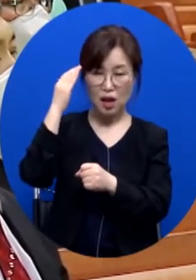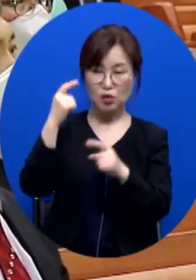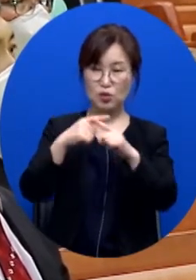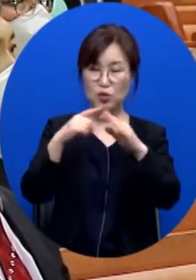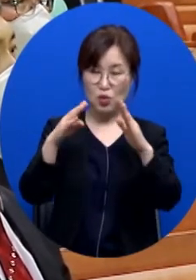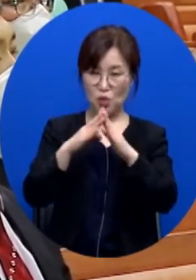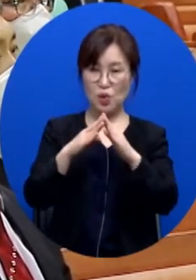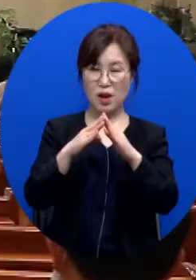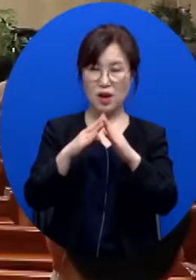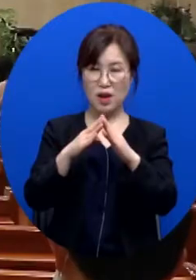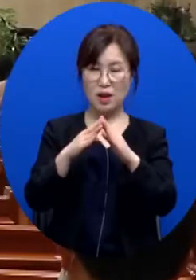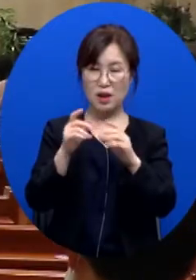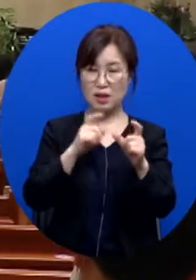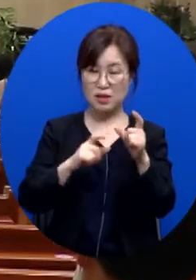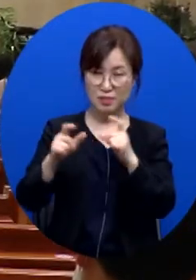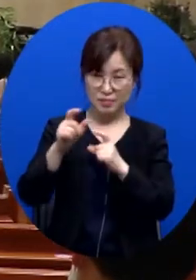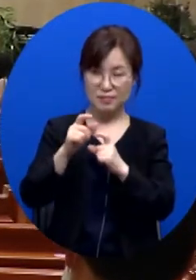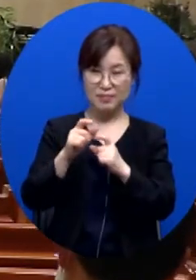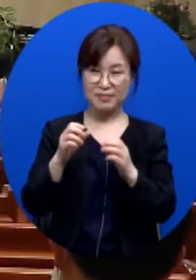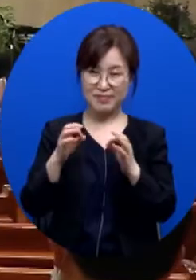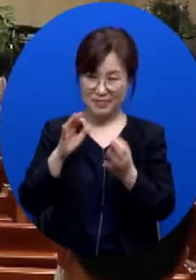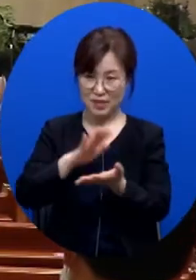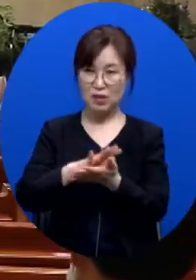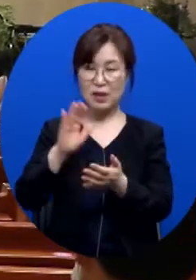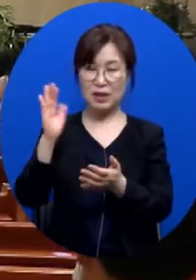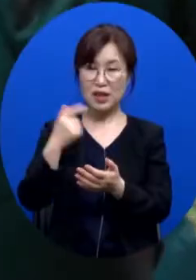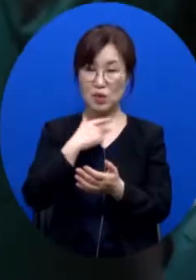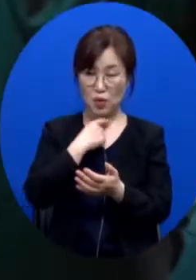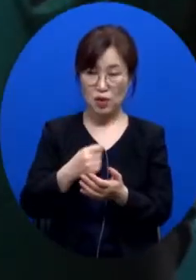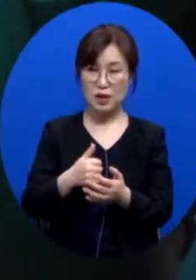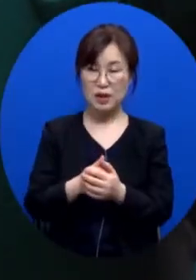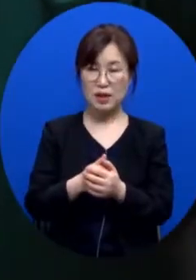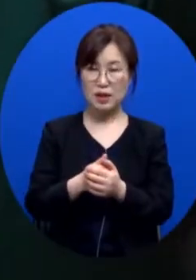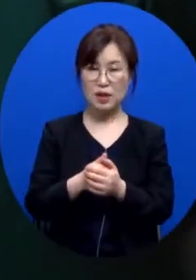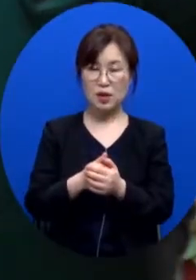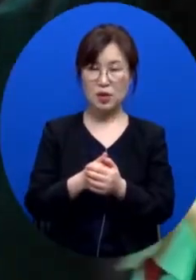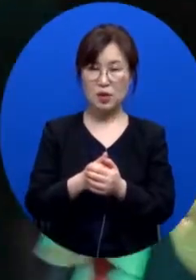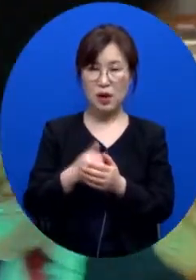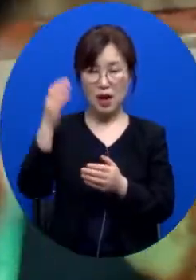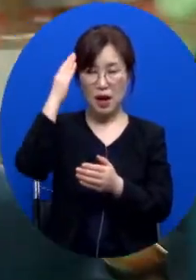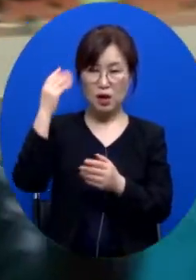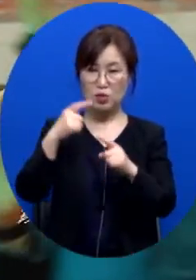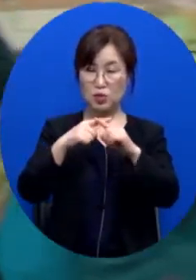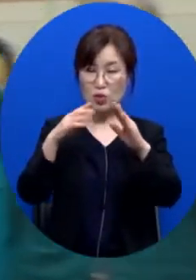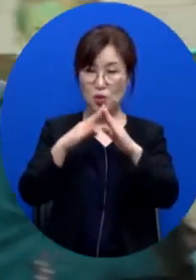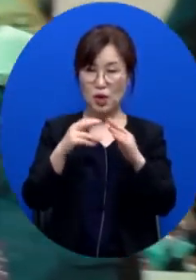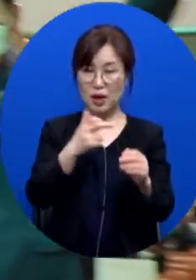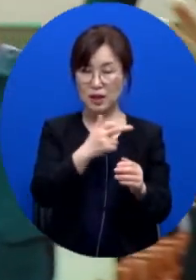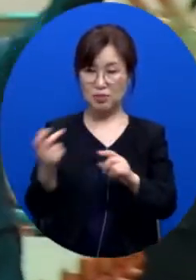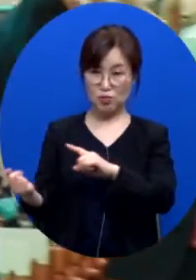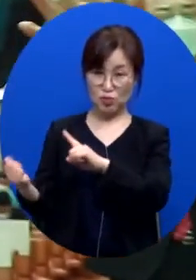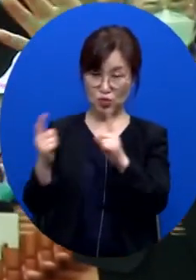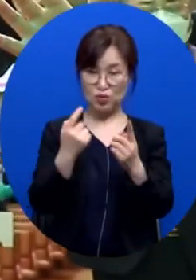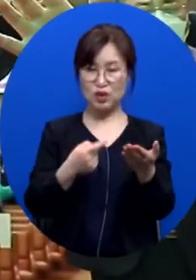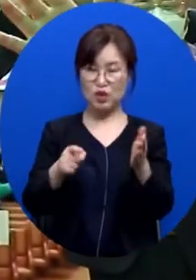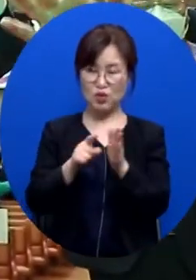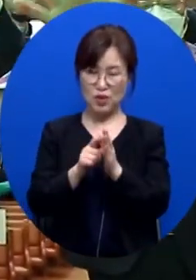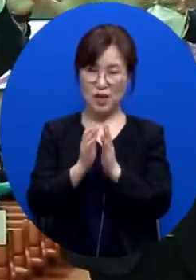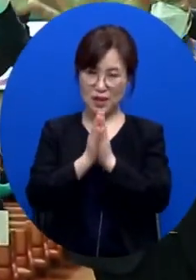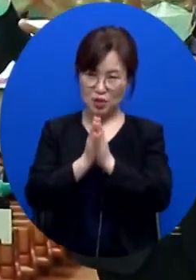강조했습니다 이어 참석자들은 초대 교회의 영성 회복과 한국교회 대부흥 을 위해 뜨겁게 기도했습니다